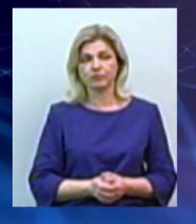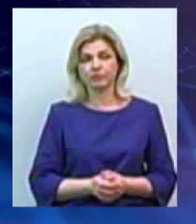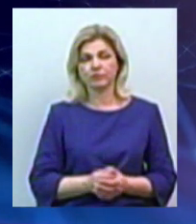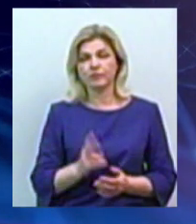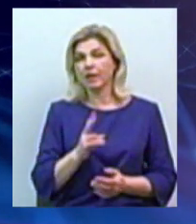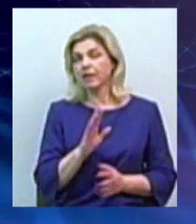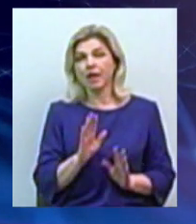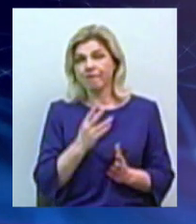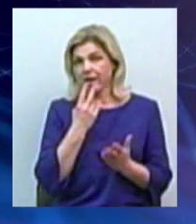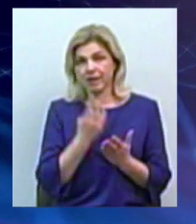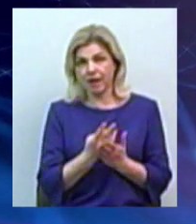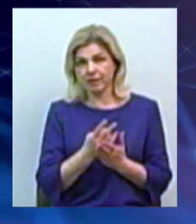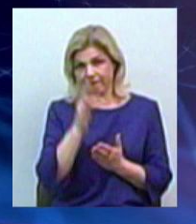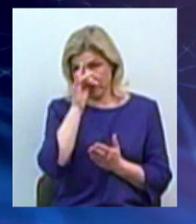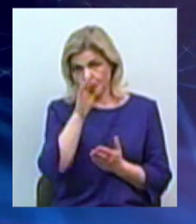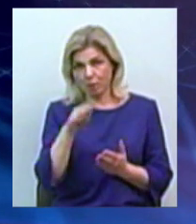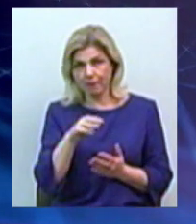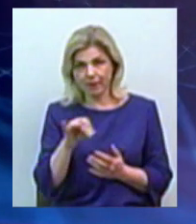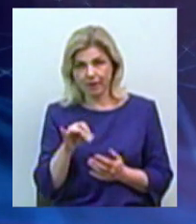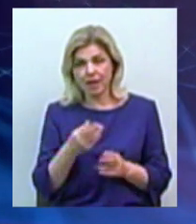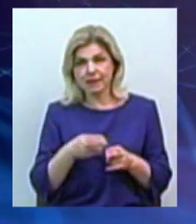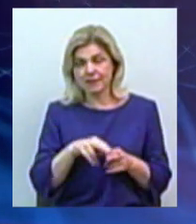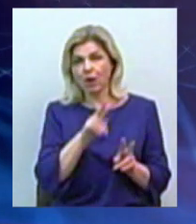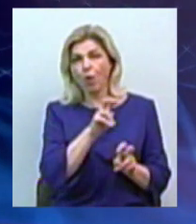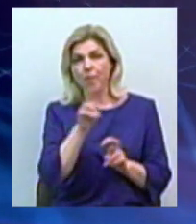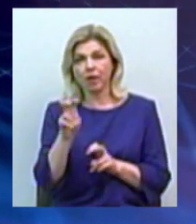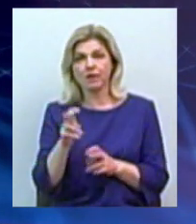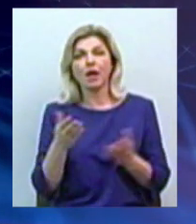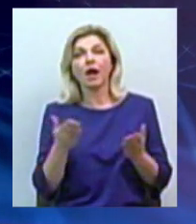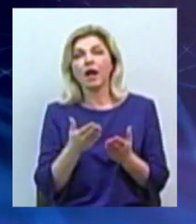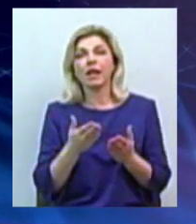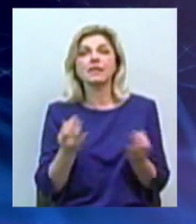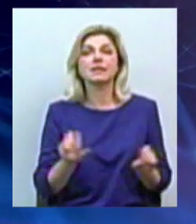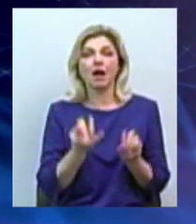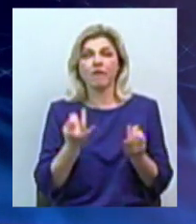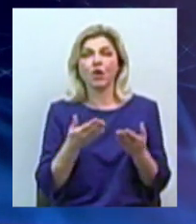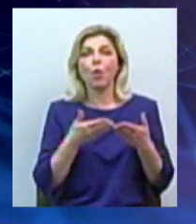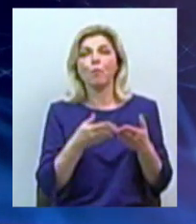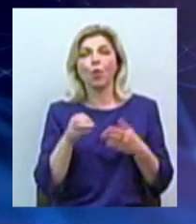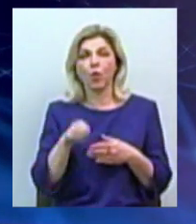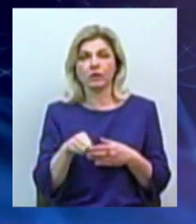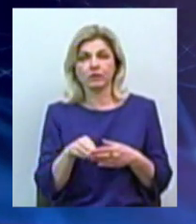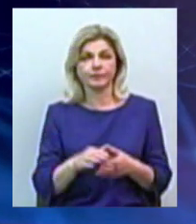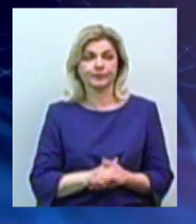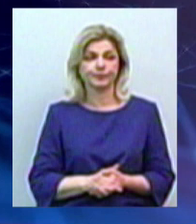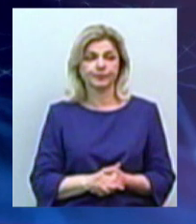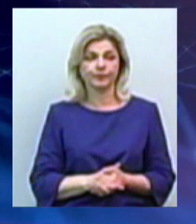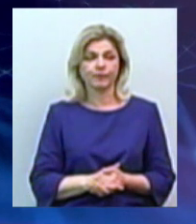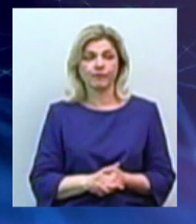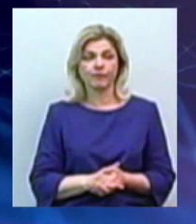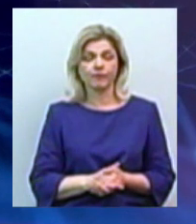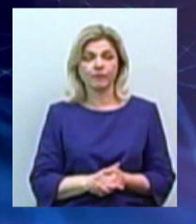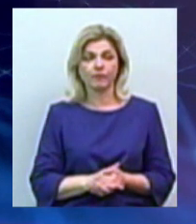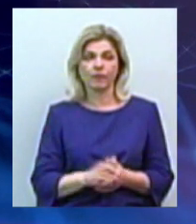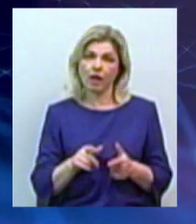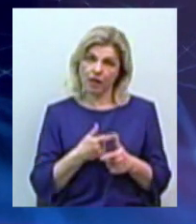вони, принаймні, відомими, так? Ці компанії. Який з портів цікавіший? Зовсім не виглядає. Так, я і до того, що... Чи